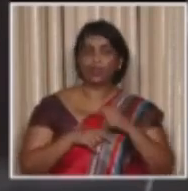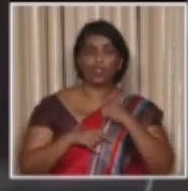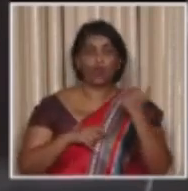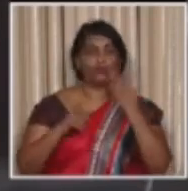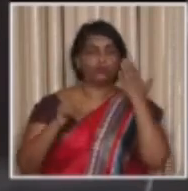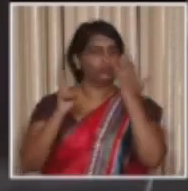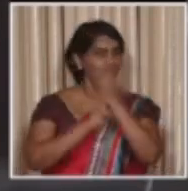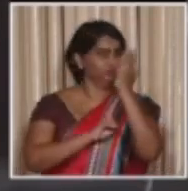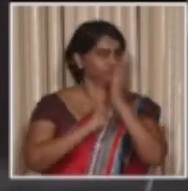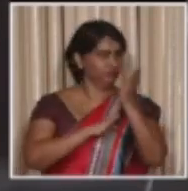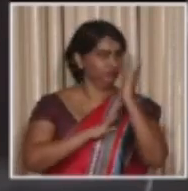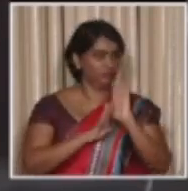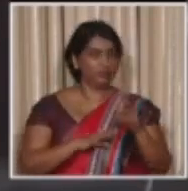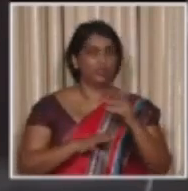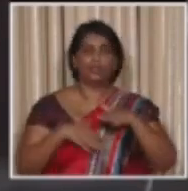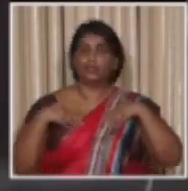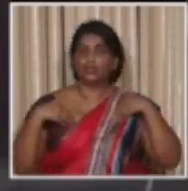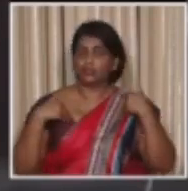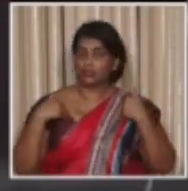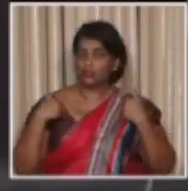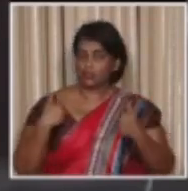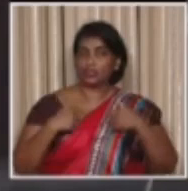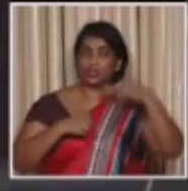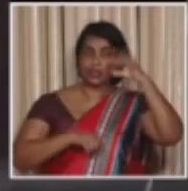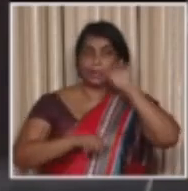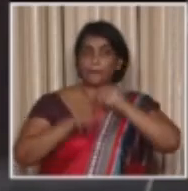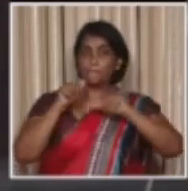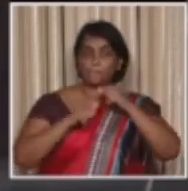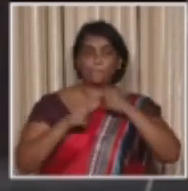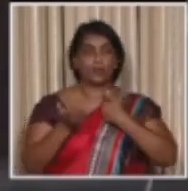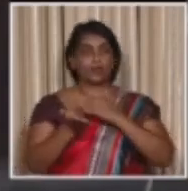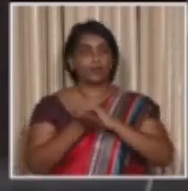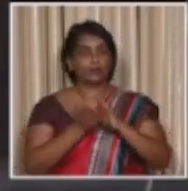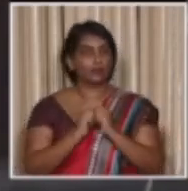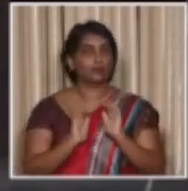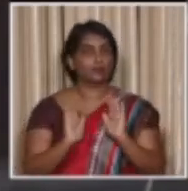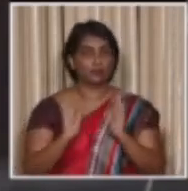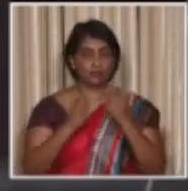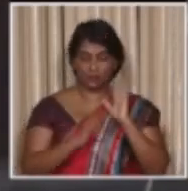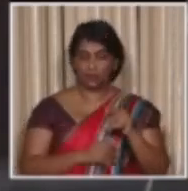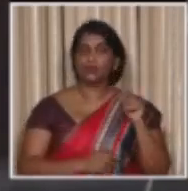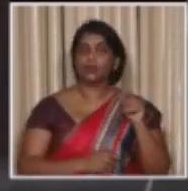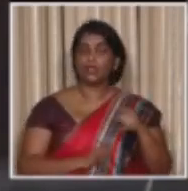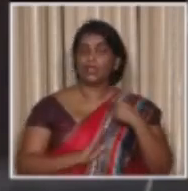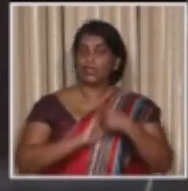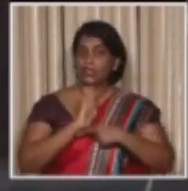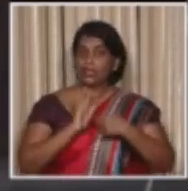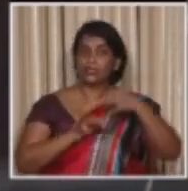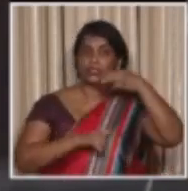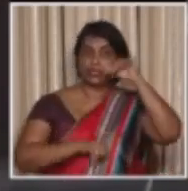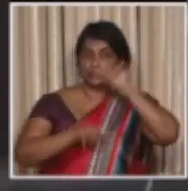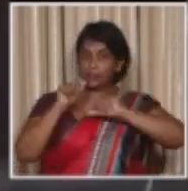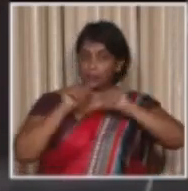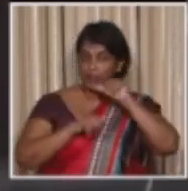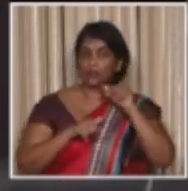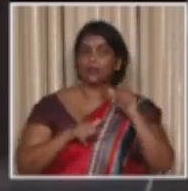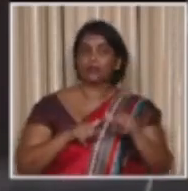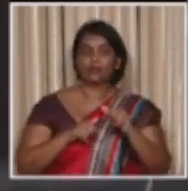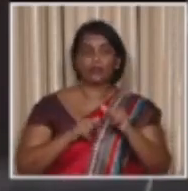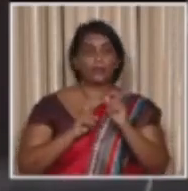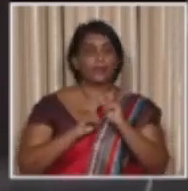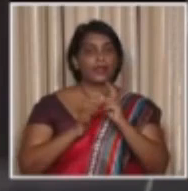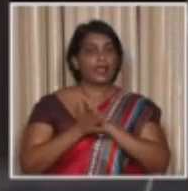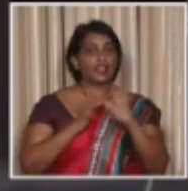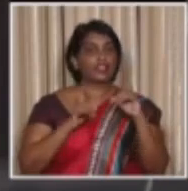අංශ වශයෙන් සෞඛ්‍ය ආයුර්වේද ප්‍රජා සෞඛ්‍ය සේවයක් ආරම්භ කරලා තියෙනවා. දේශීය වෛද්‍ය හා පශ්චාත්